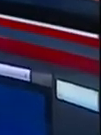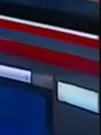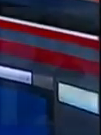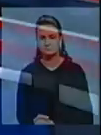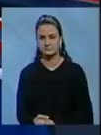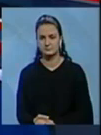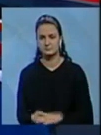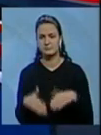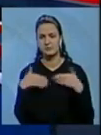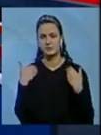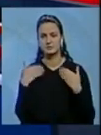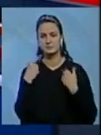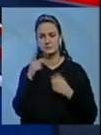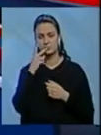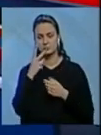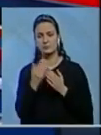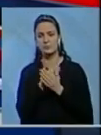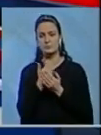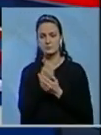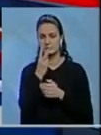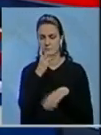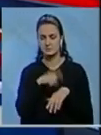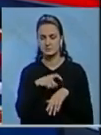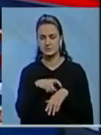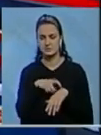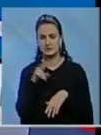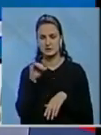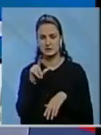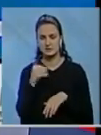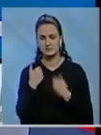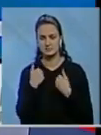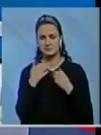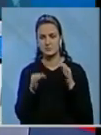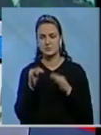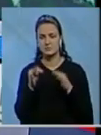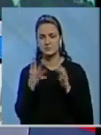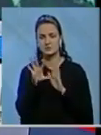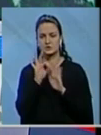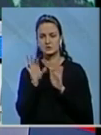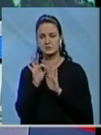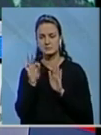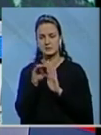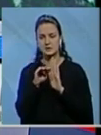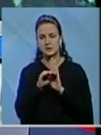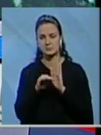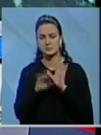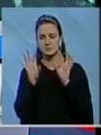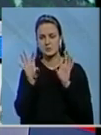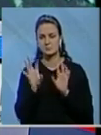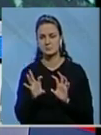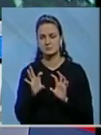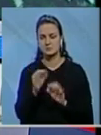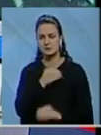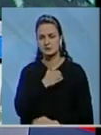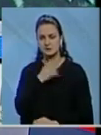მოგესალმებით, თქვენ უყურებთ მოამბეს 12 საათზე, სტუდიაში ლიზა ციკლაური მუშაობს. მოსამართლეთა შერჩევის კრიტერიუმები საკანონმდებლო